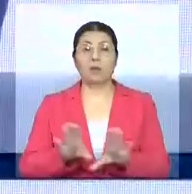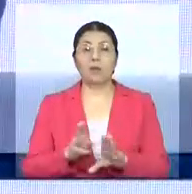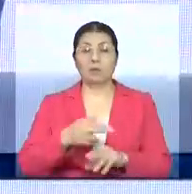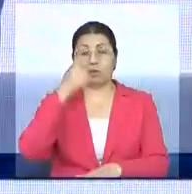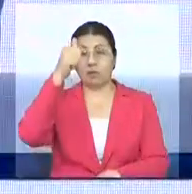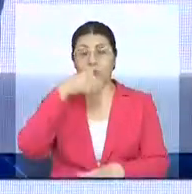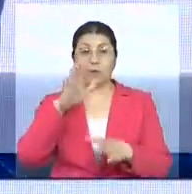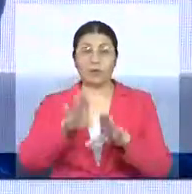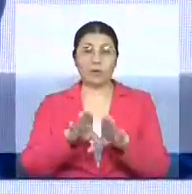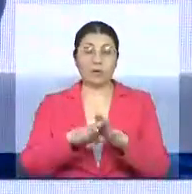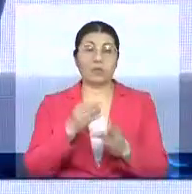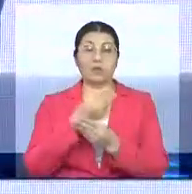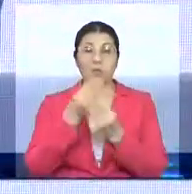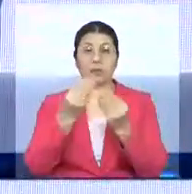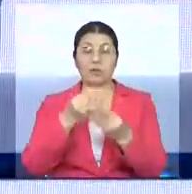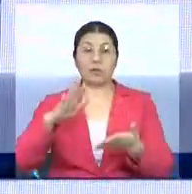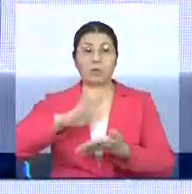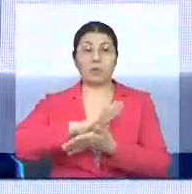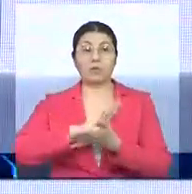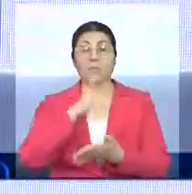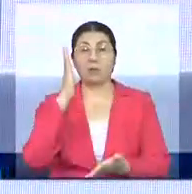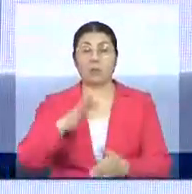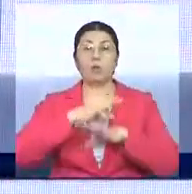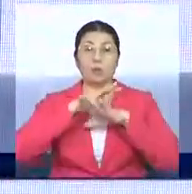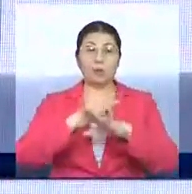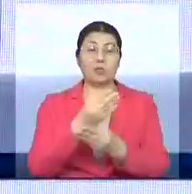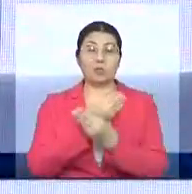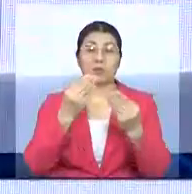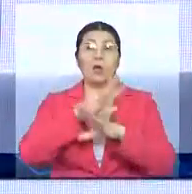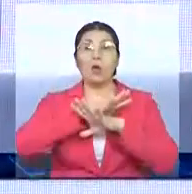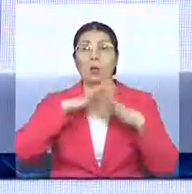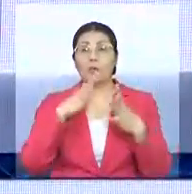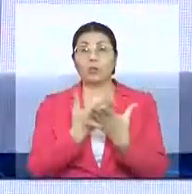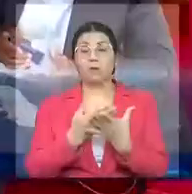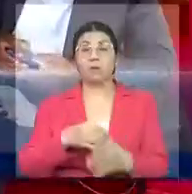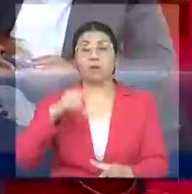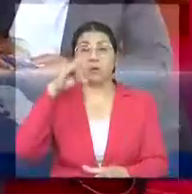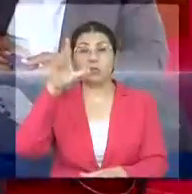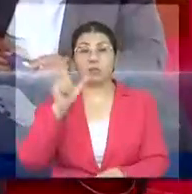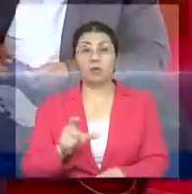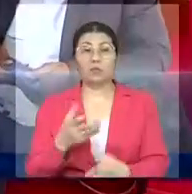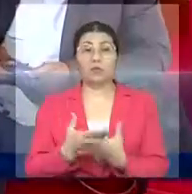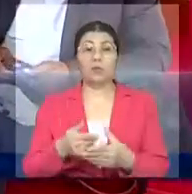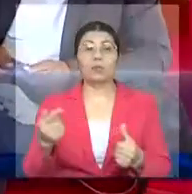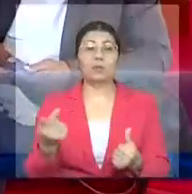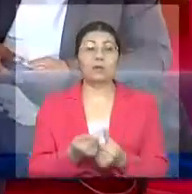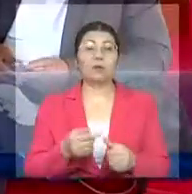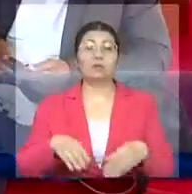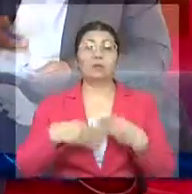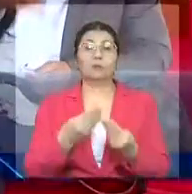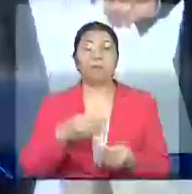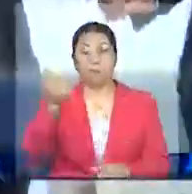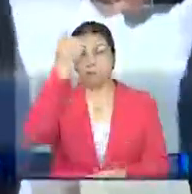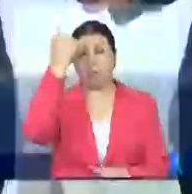году, помимо юбилея нашей газеты, в регионе будет отмечаться юбилей многих известных личностей. Даже от имени газеты «Актобе» были вручены